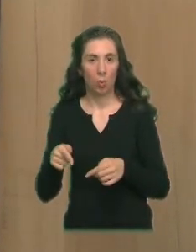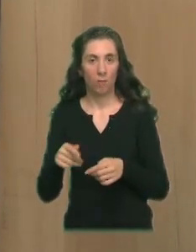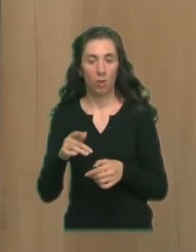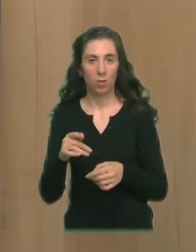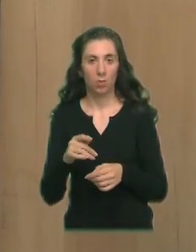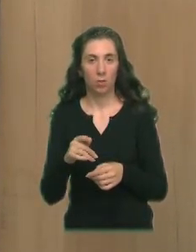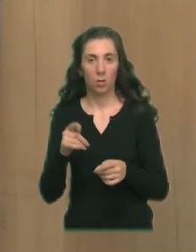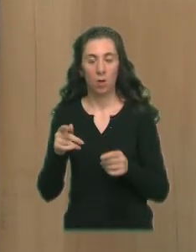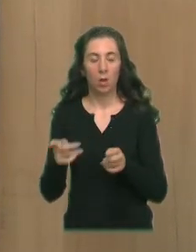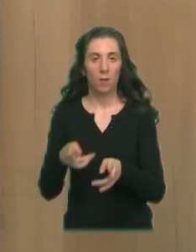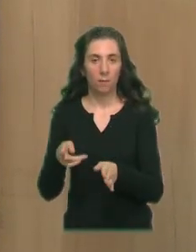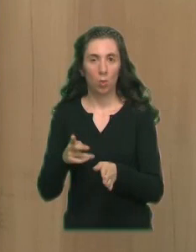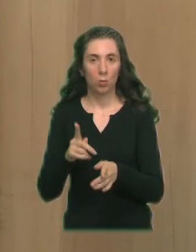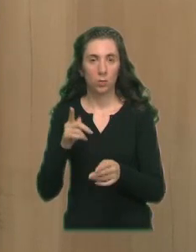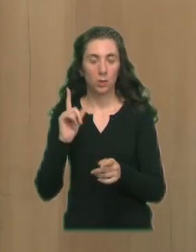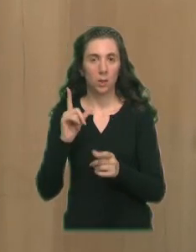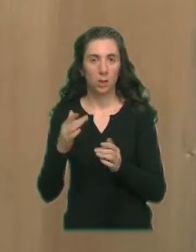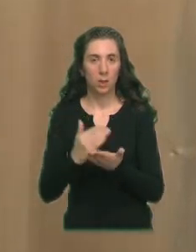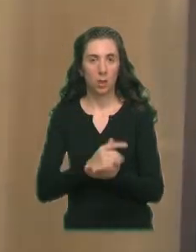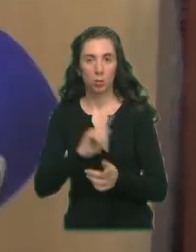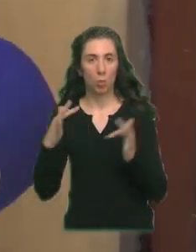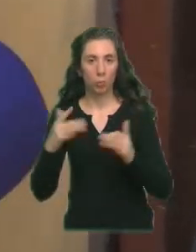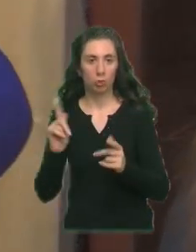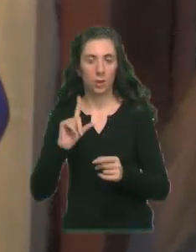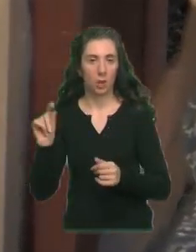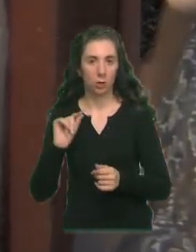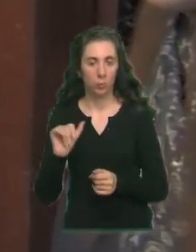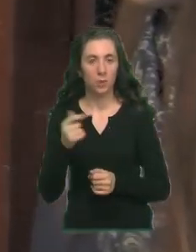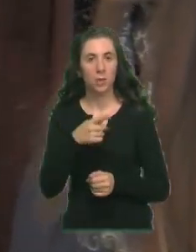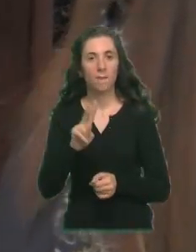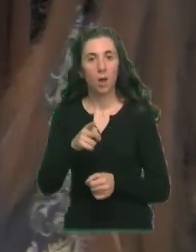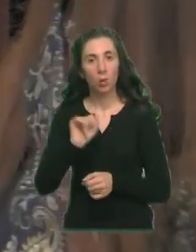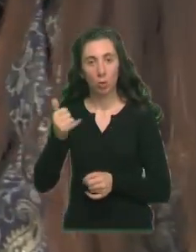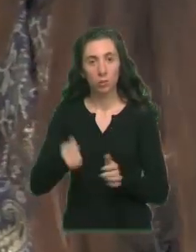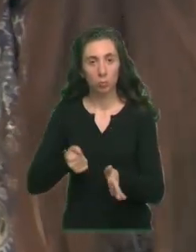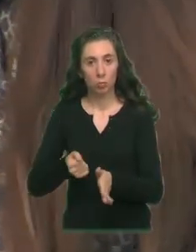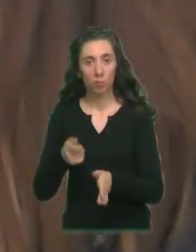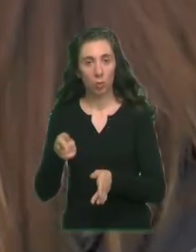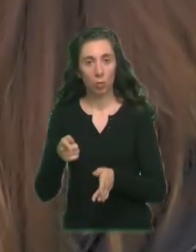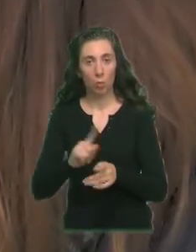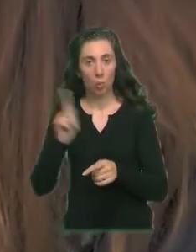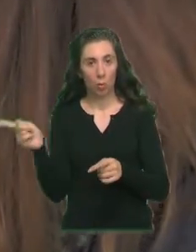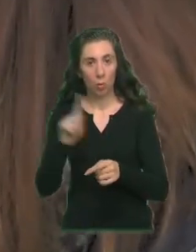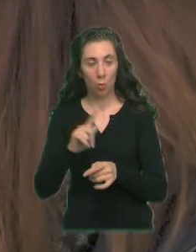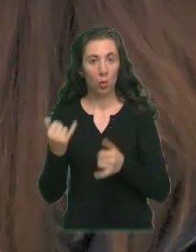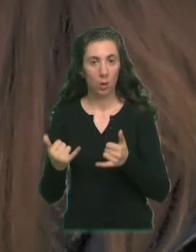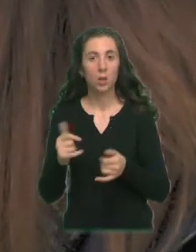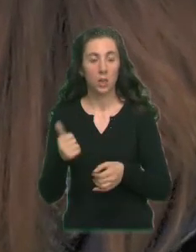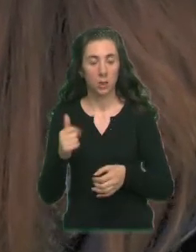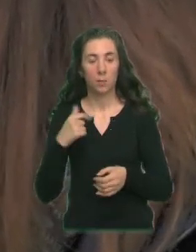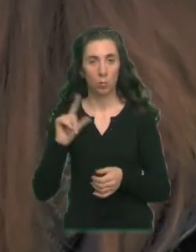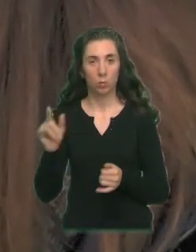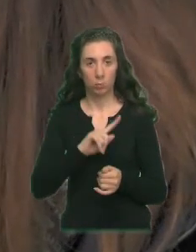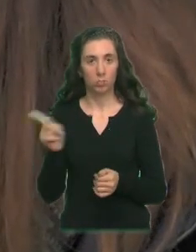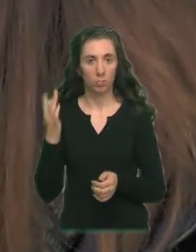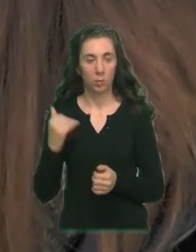voznog reda, do koji sad vrijedi, do Božića. Jeste vi, Vlado, putovali inače na toj relaciji ili? Jesmo.